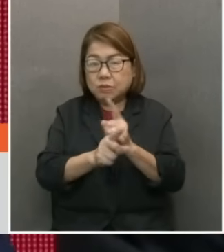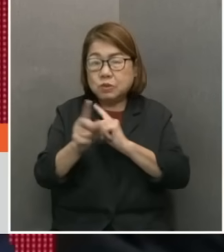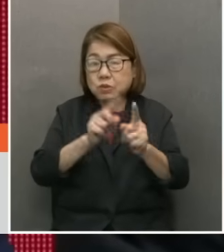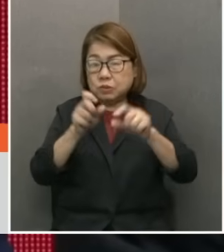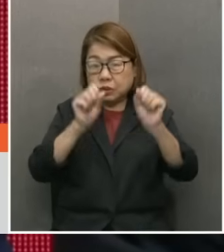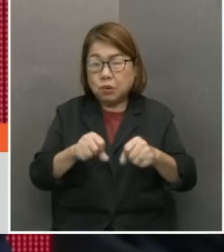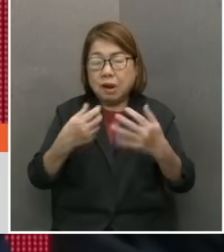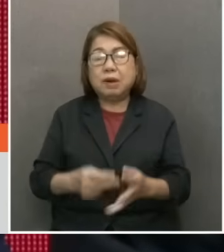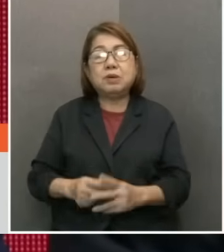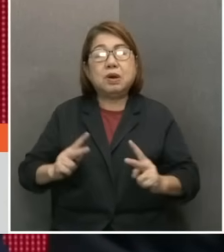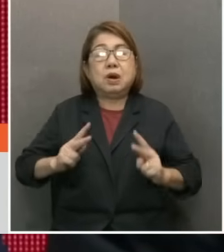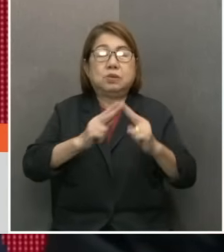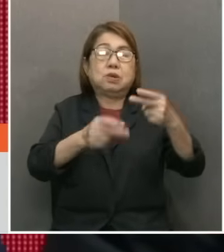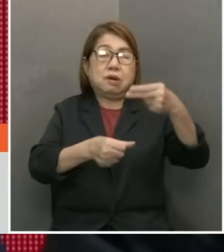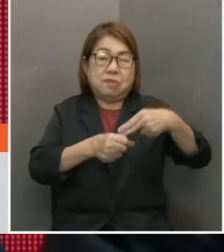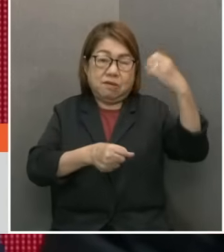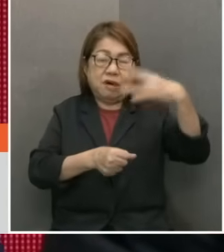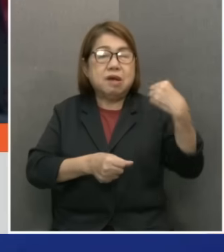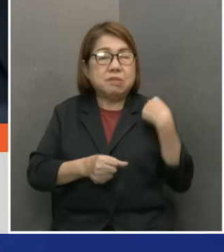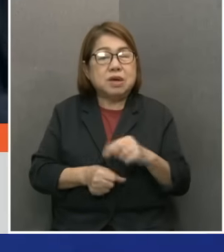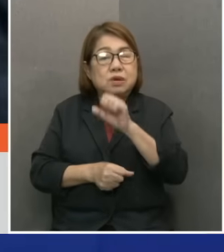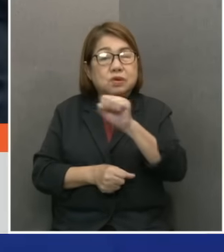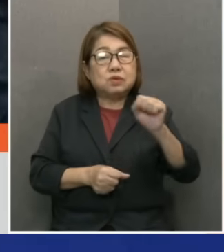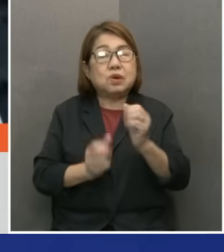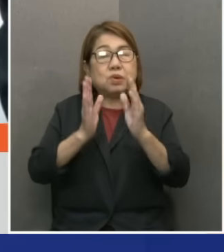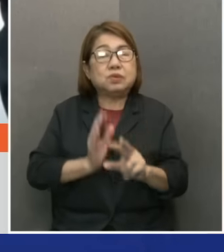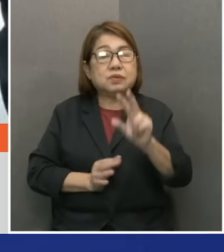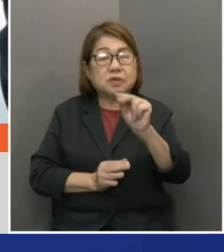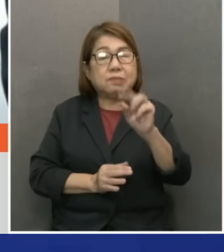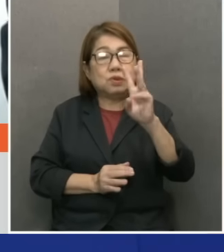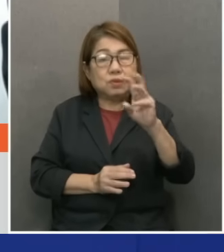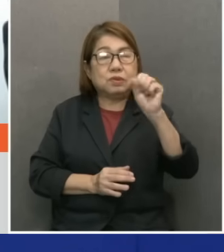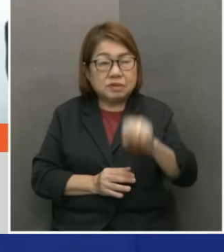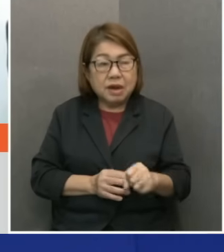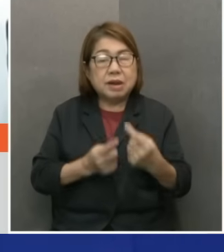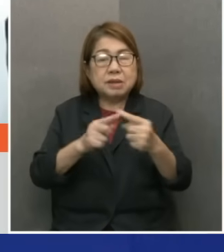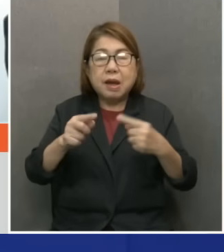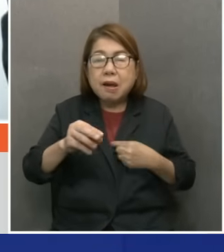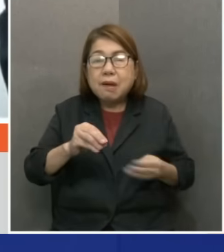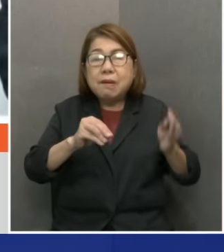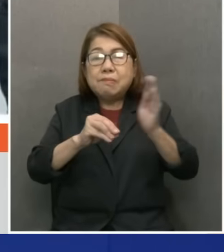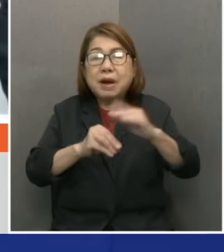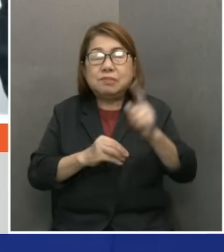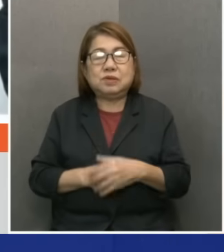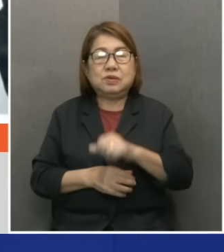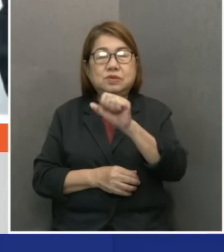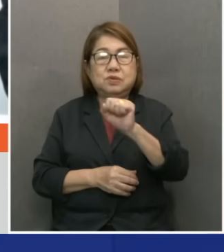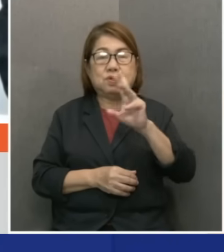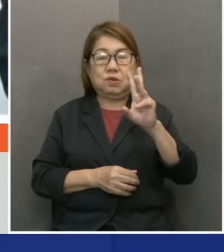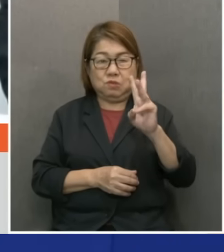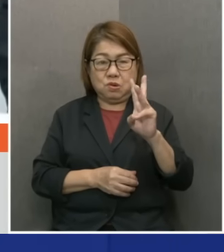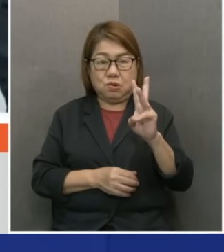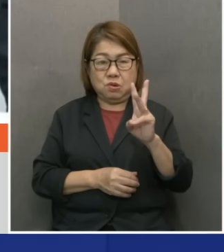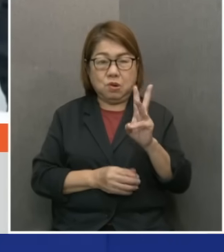งานแม้จะมีสสเสียงแต่ก็บกเสรมเข้าไปค่ะคือสวในสายของพก